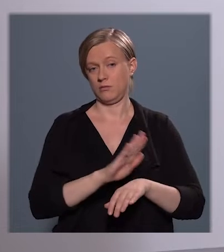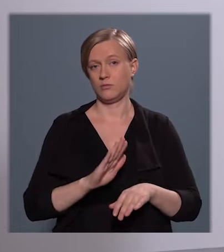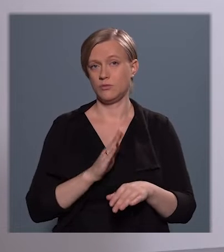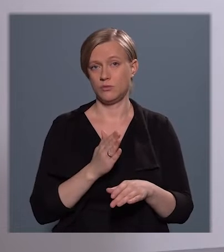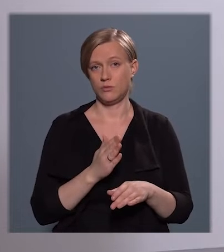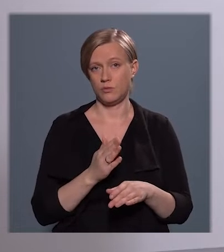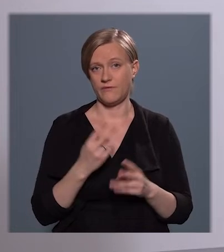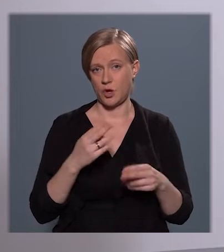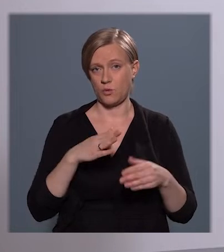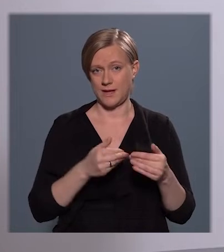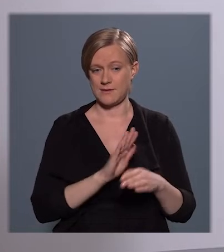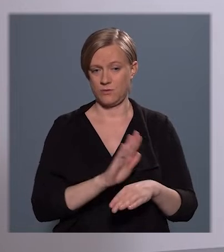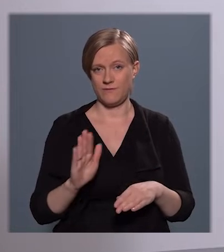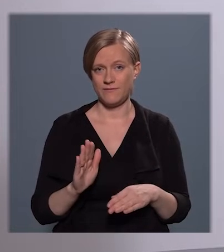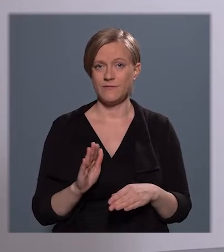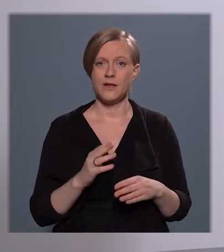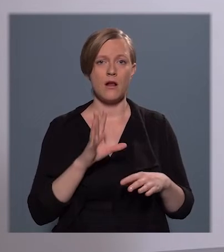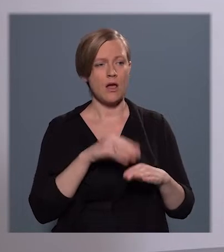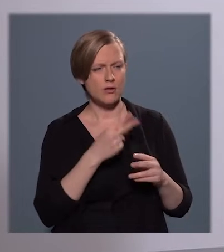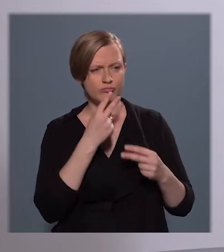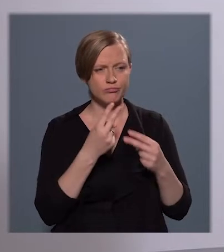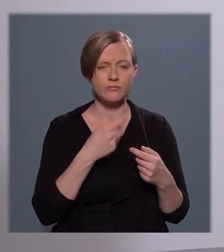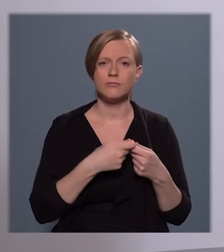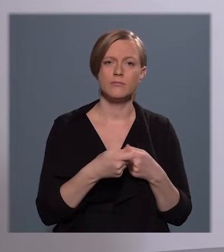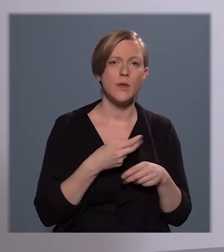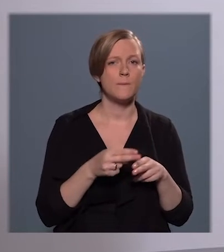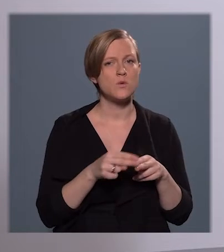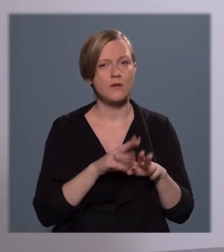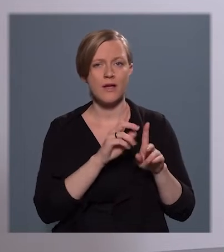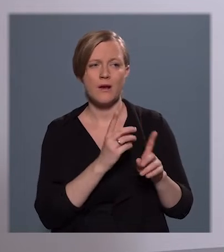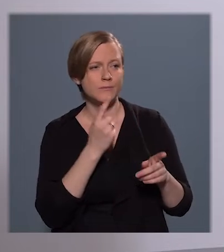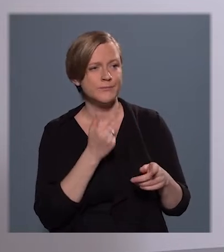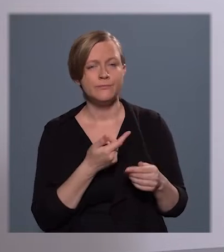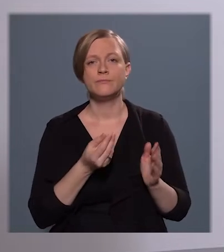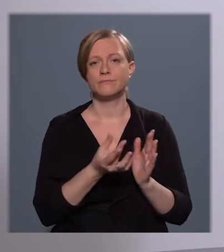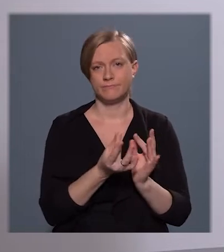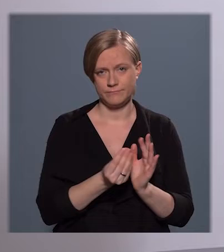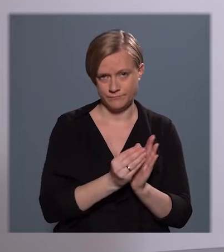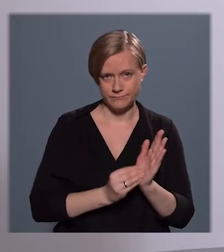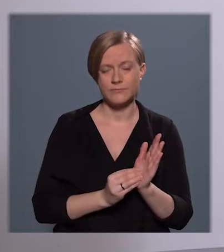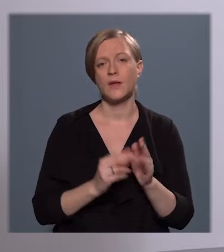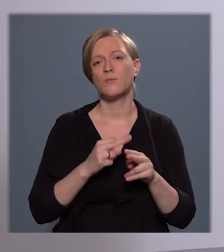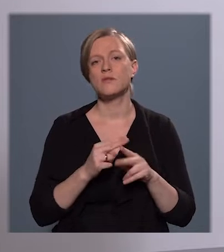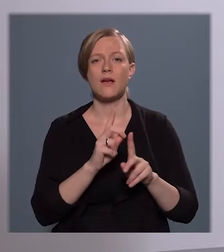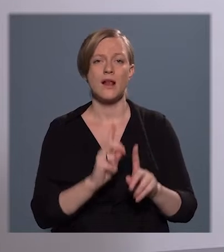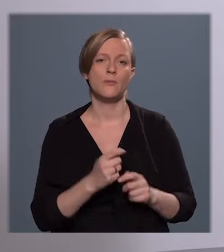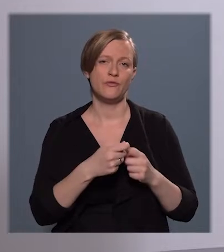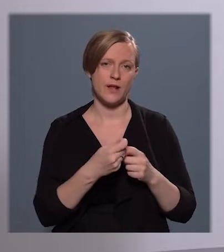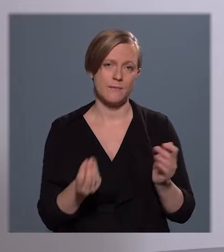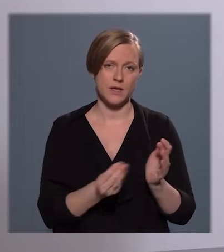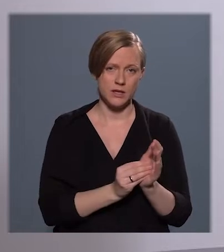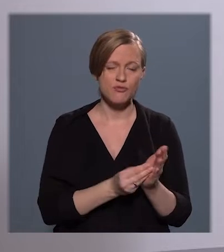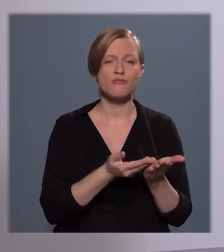lakásokat kimennek, felmérik, hogy ott milyen műszaki állapot van, arról ők készítenek egy rögzített műszaki állapot felmérést, és ezeket